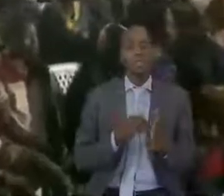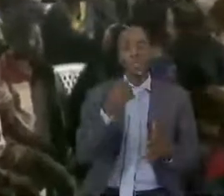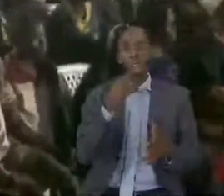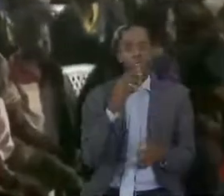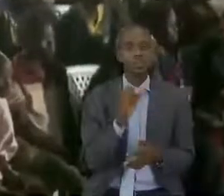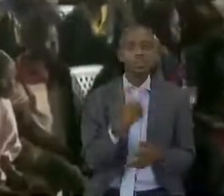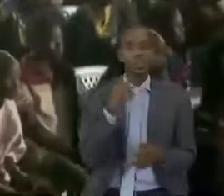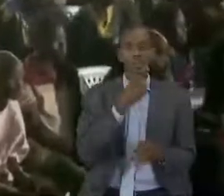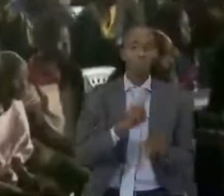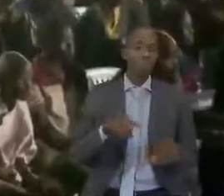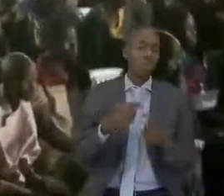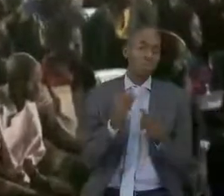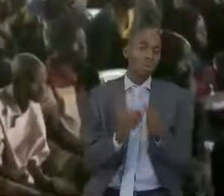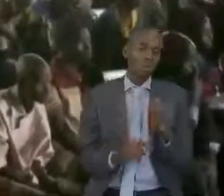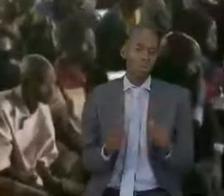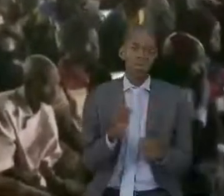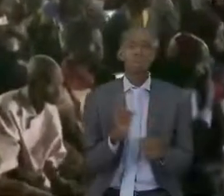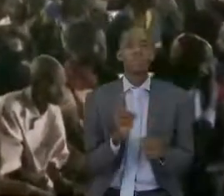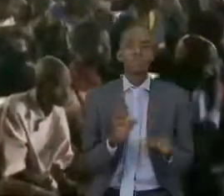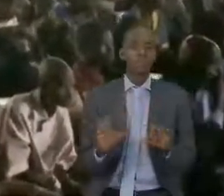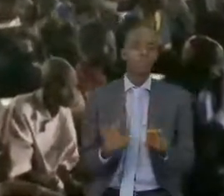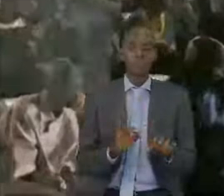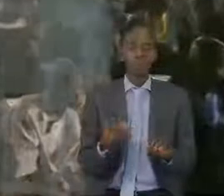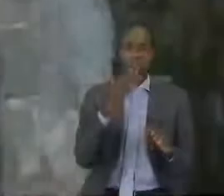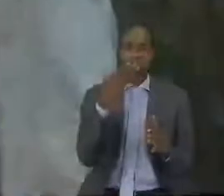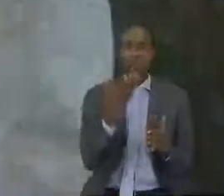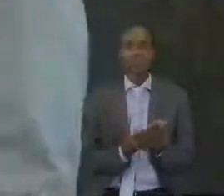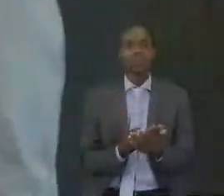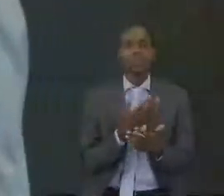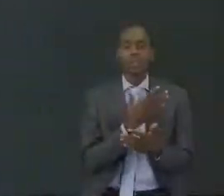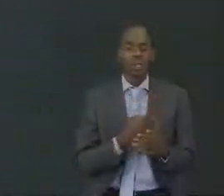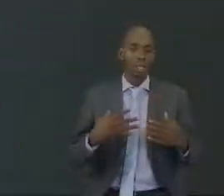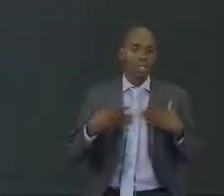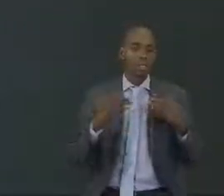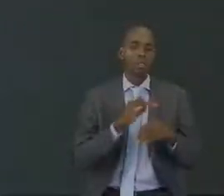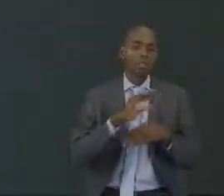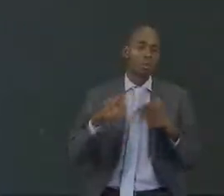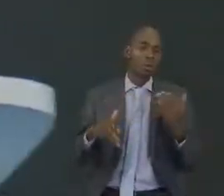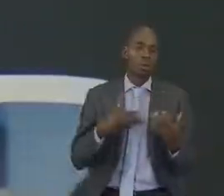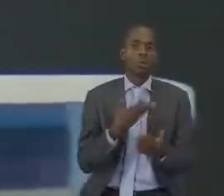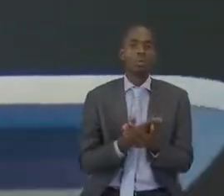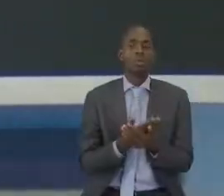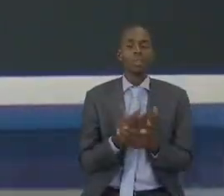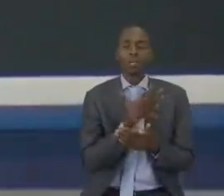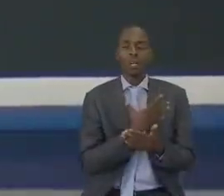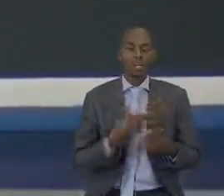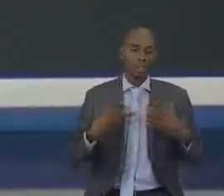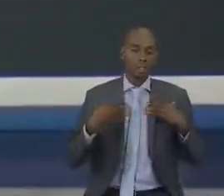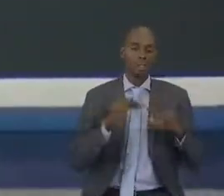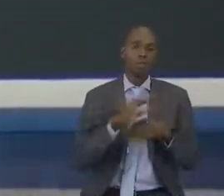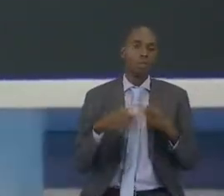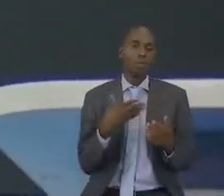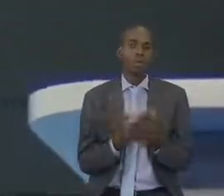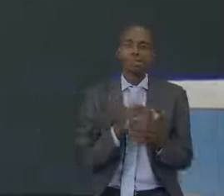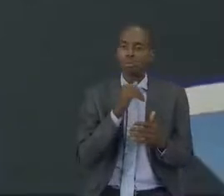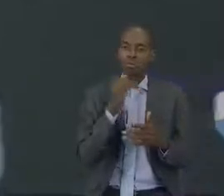Qui allait de lieu en lieu faisant du bien et guérissant tous ceux, peu